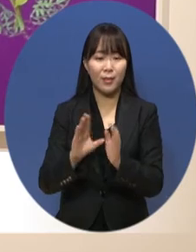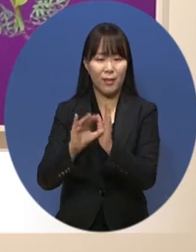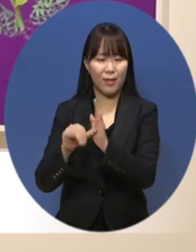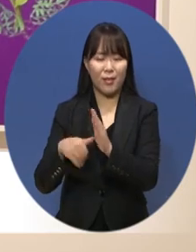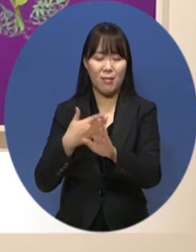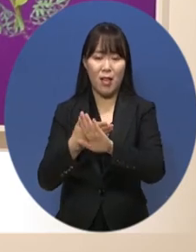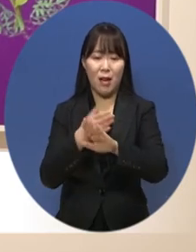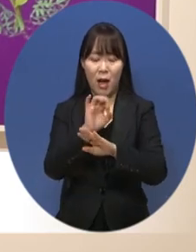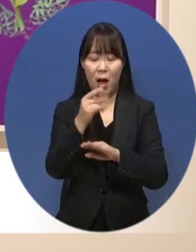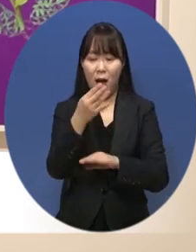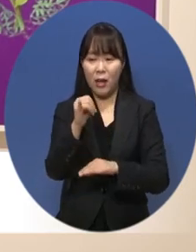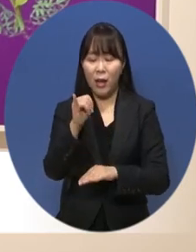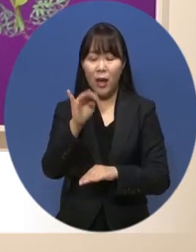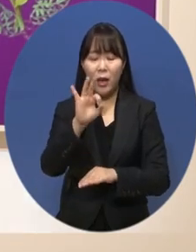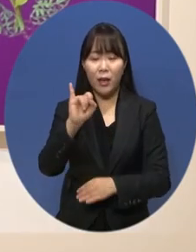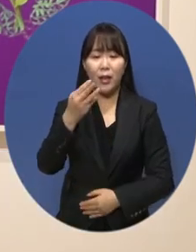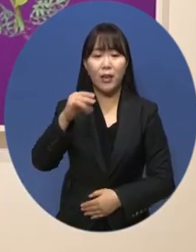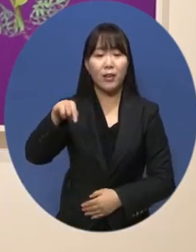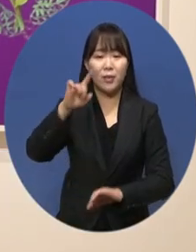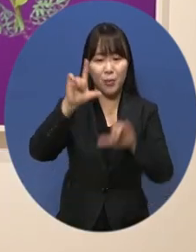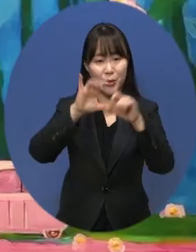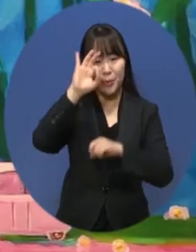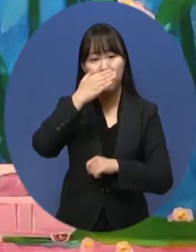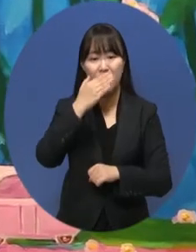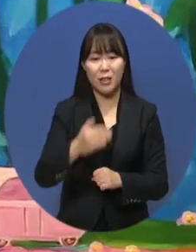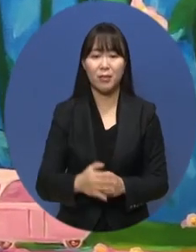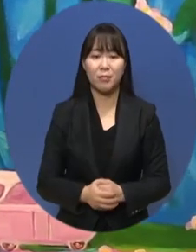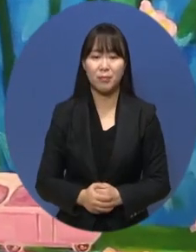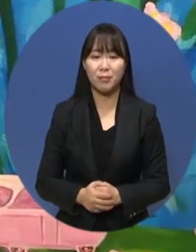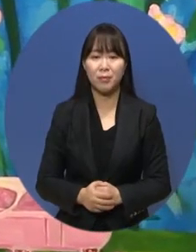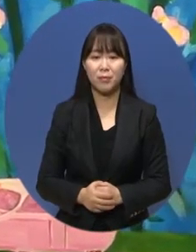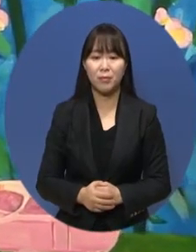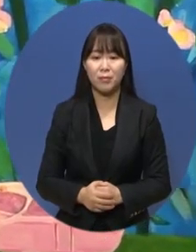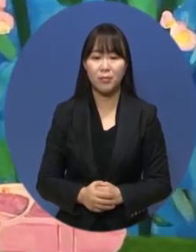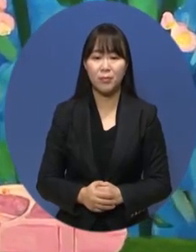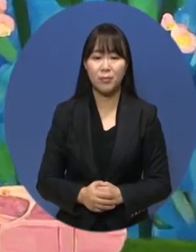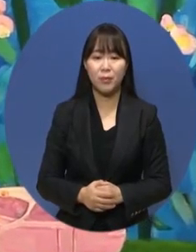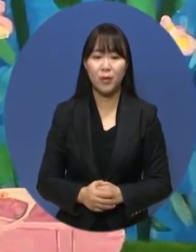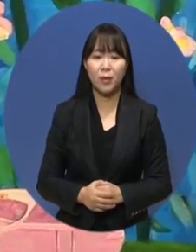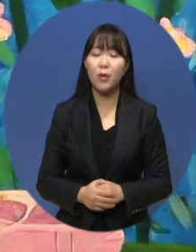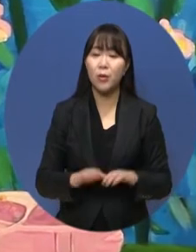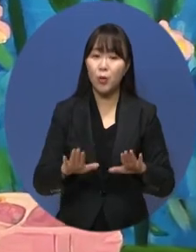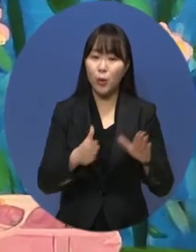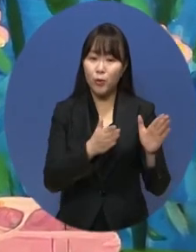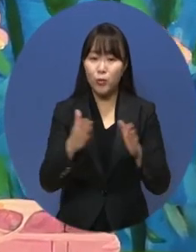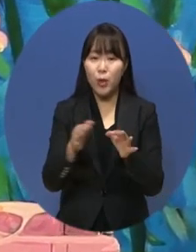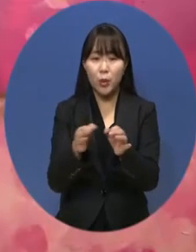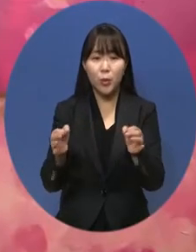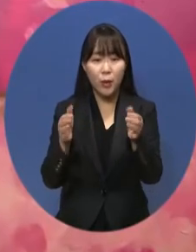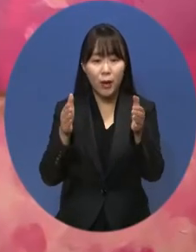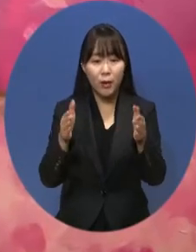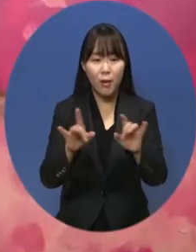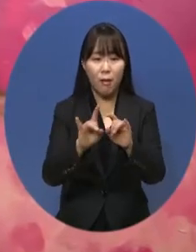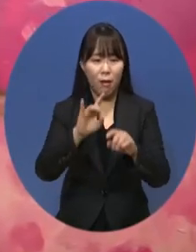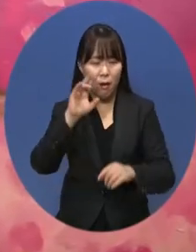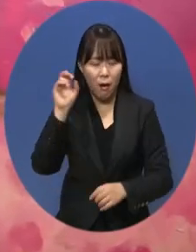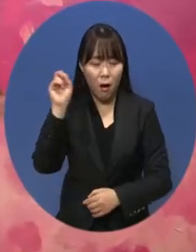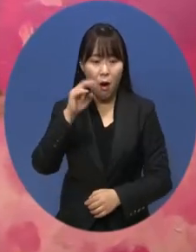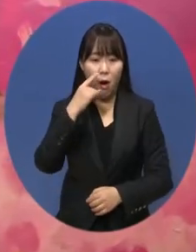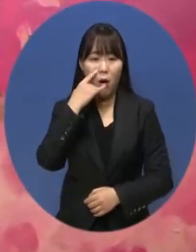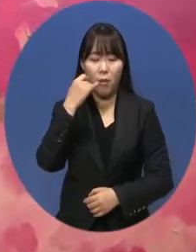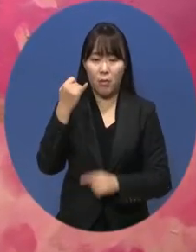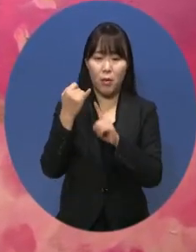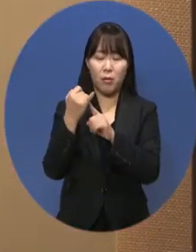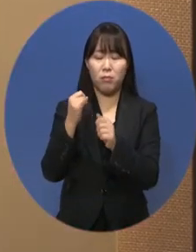다른 아이리스의 모습을 볼수 있을 겁니다. 또 이번 전시회를 준비하는 동안 갑작스러운